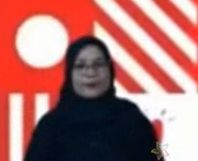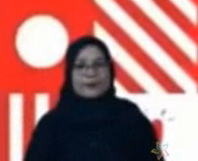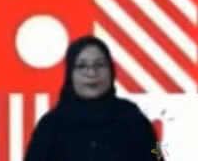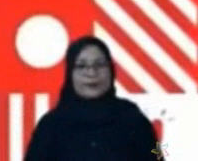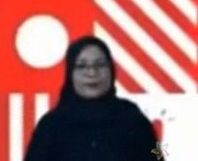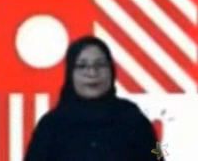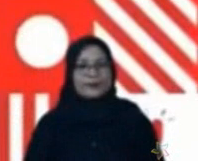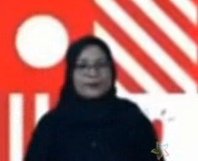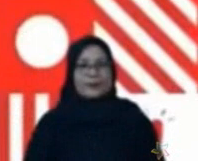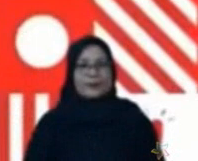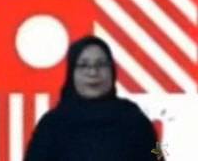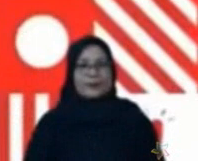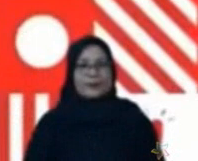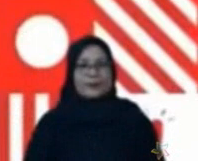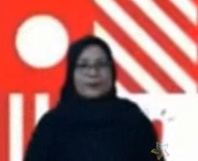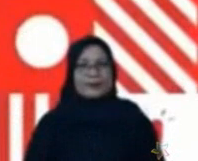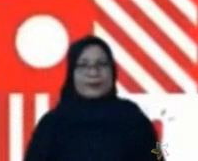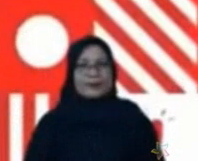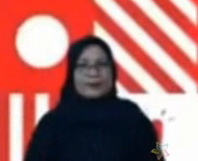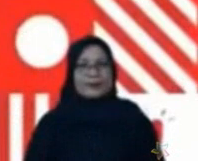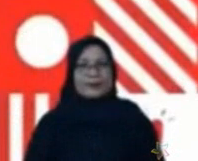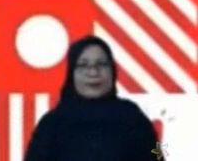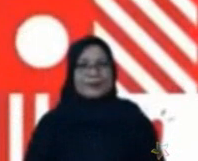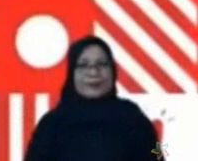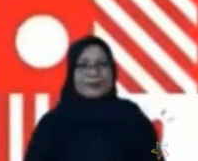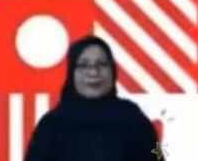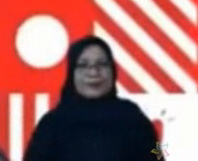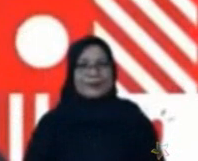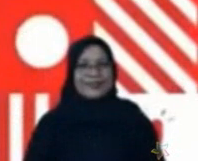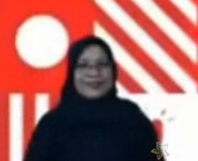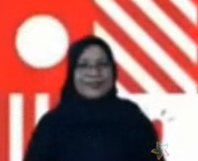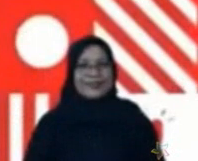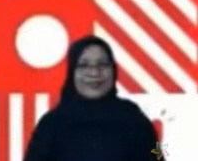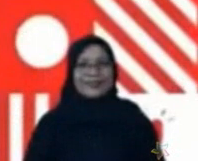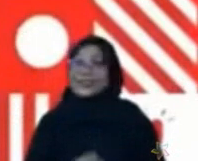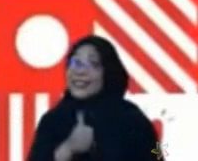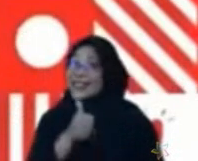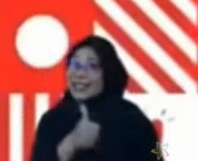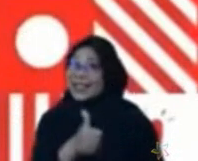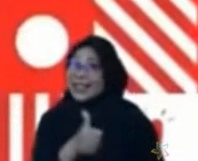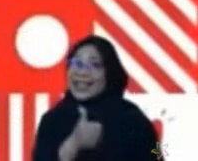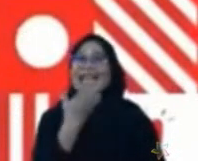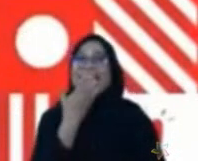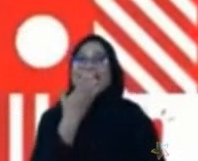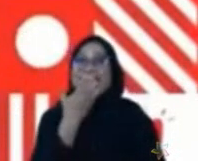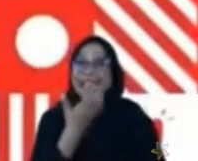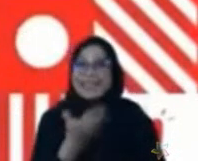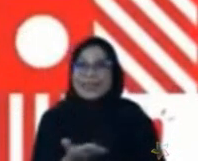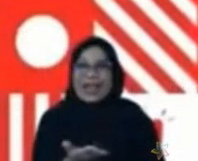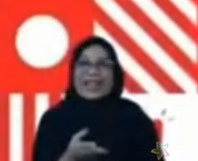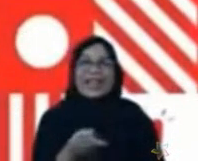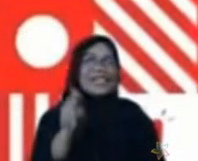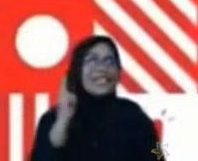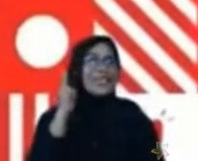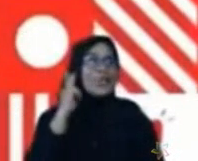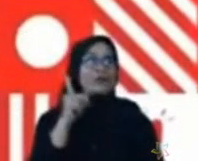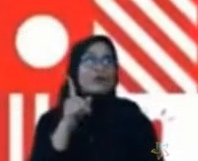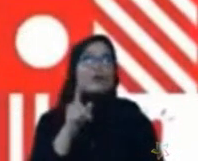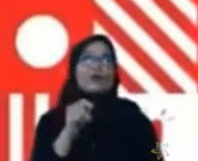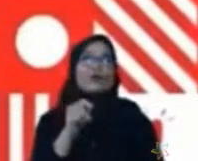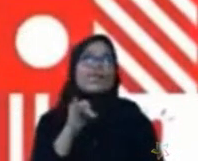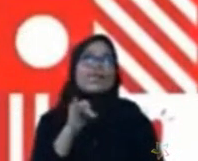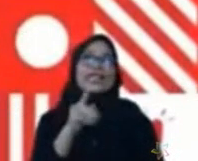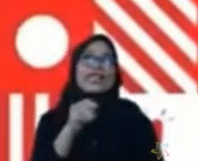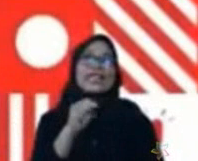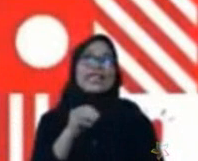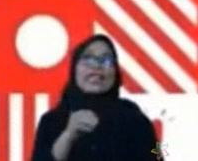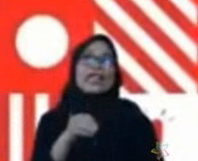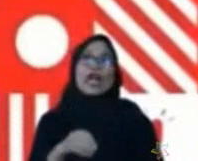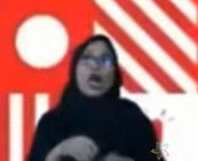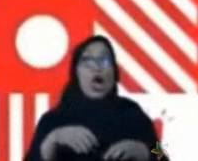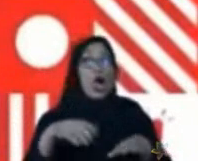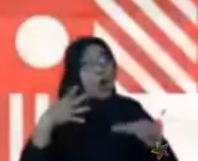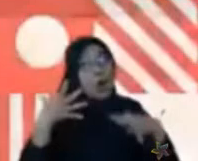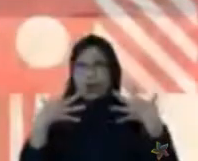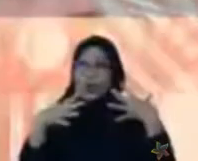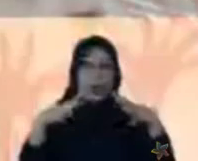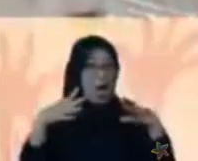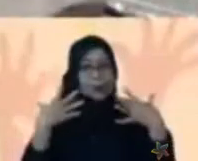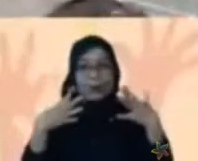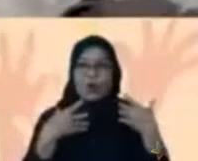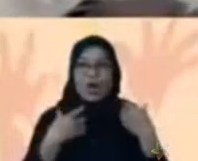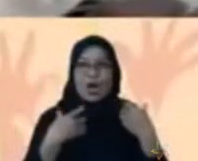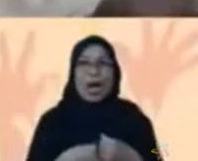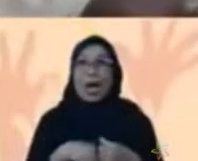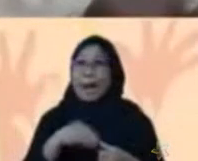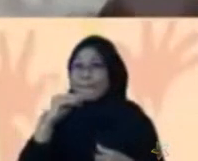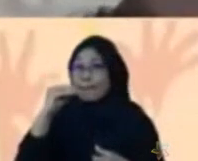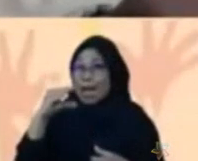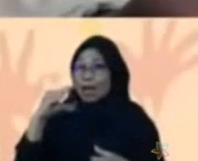Mohon maaf suaranya tidak terdengar, Pak. Iya, baik. Terima kasih, Bu Titi. Luar biasa banget. Ini pagi-pagi sudah dapat pencerahan dari Muntilan,